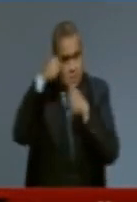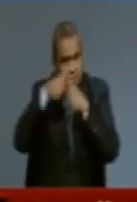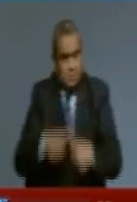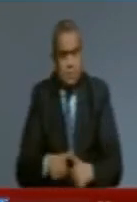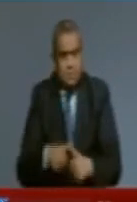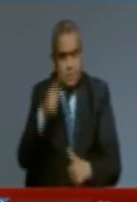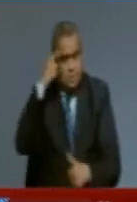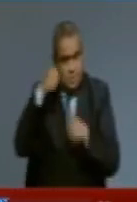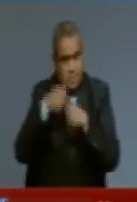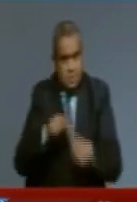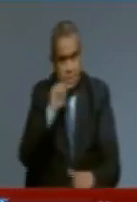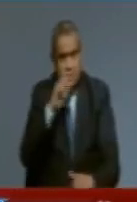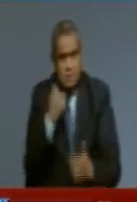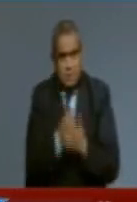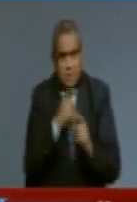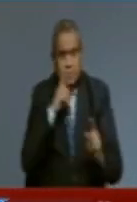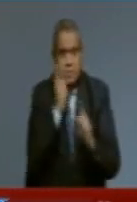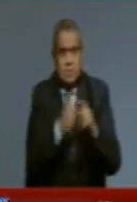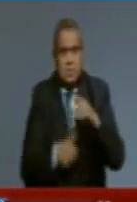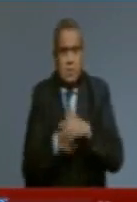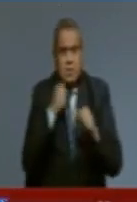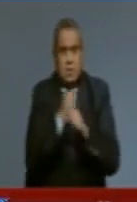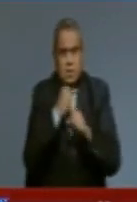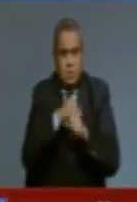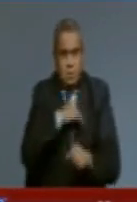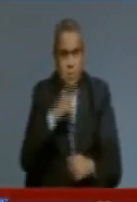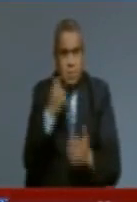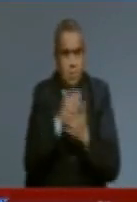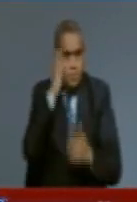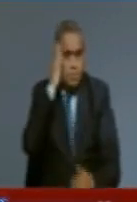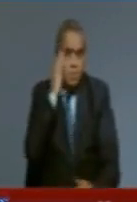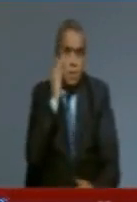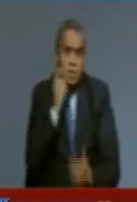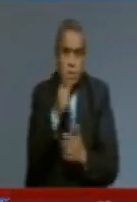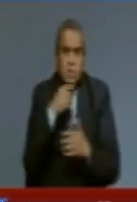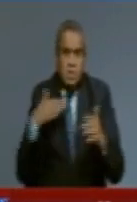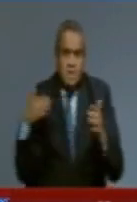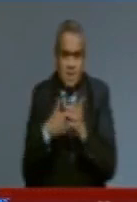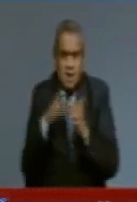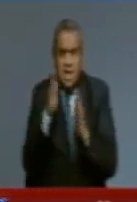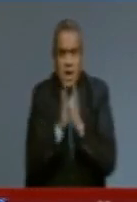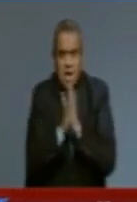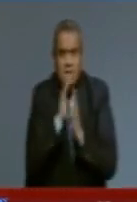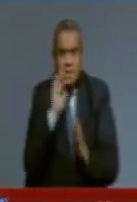في ذاكرتي بانطباعات جيدة عنه. للأسف الشديد في عام